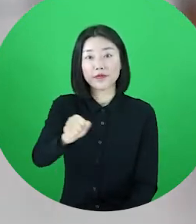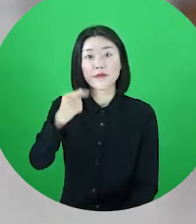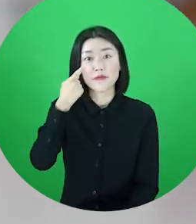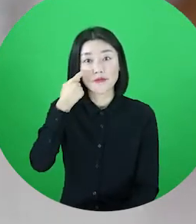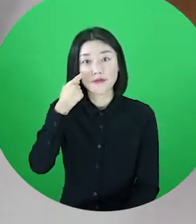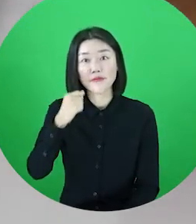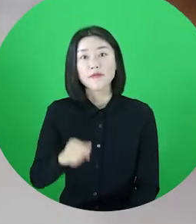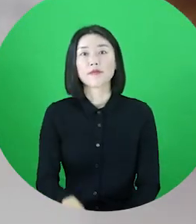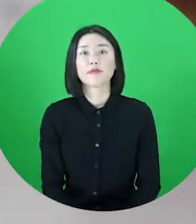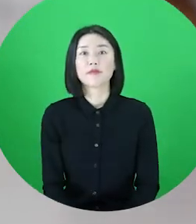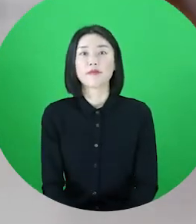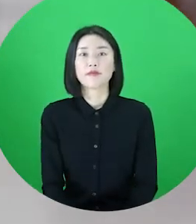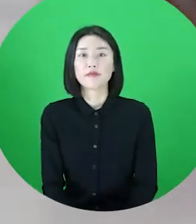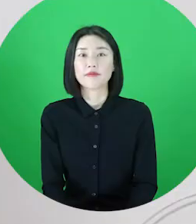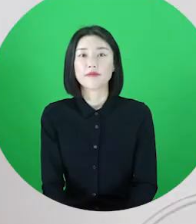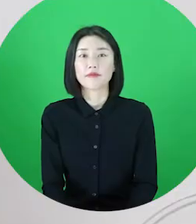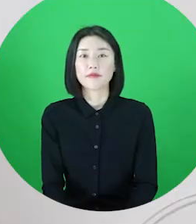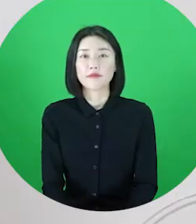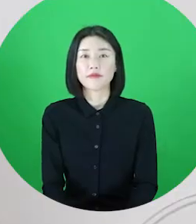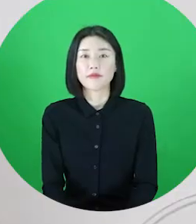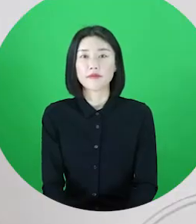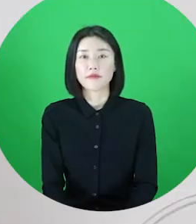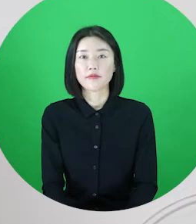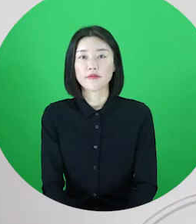주걱으로 한번 저어주세요.